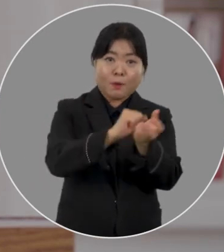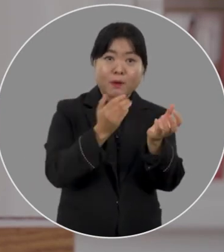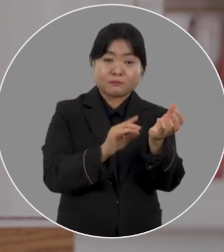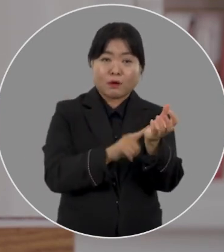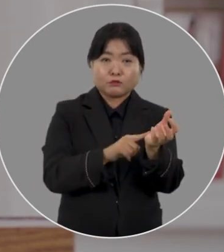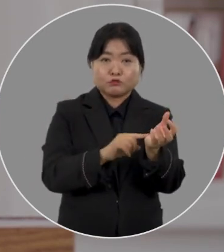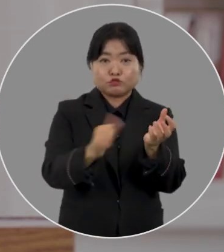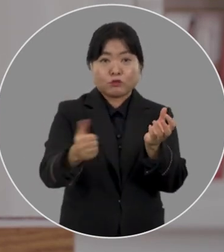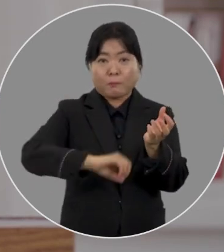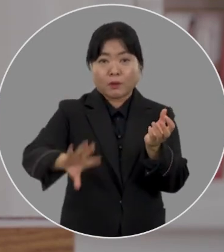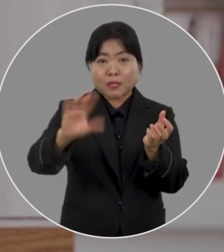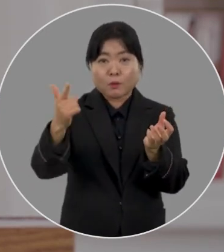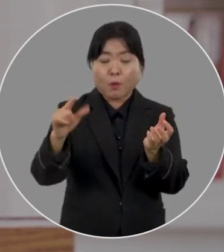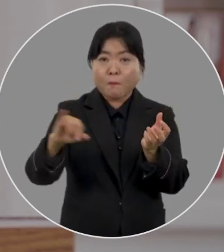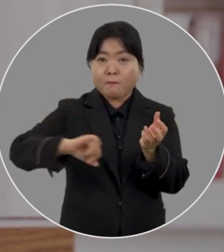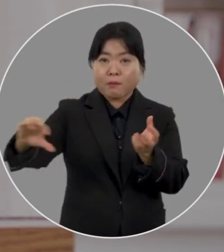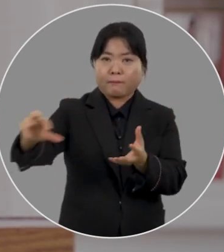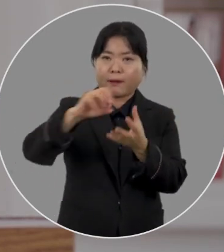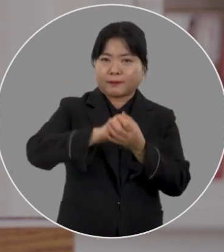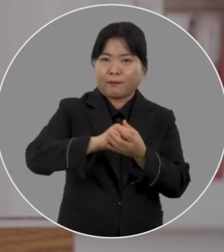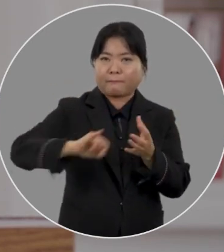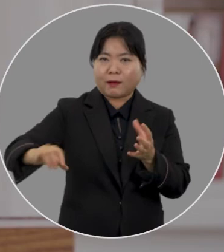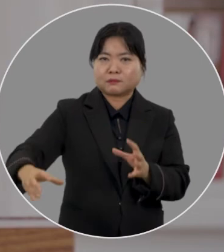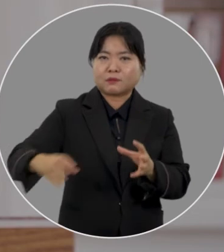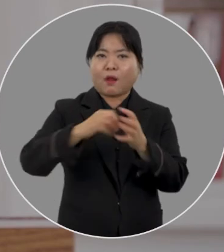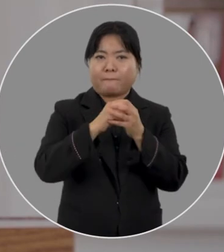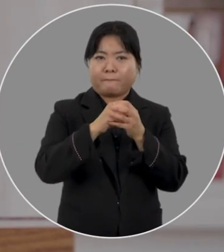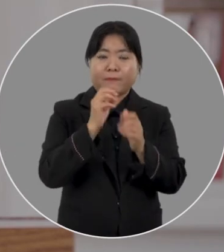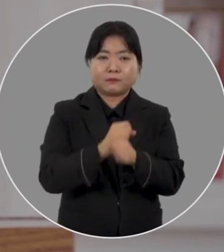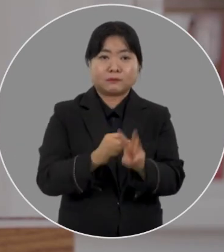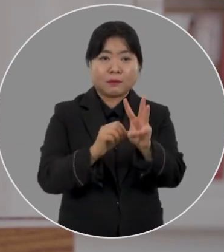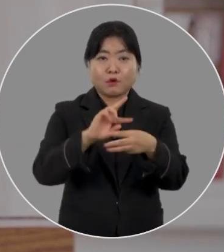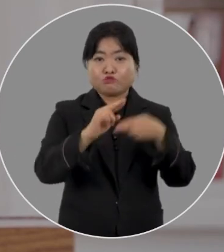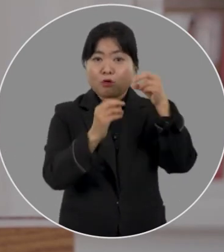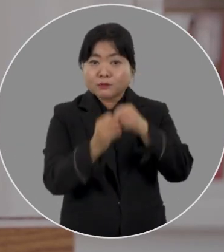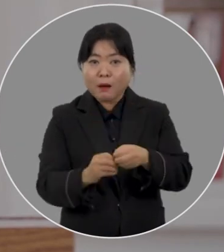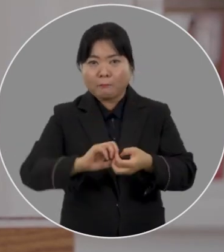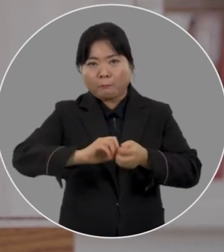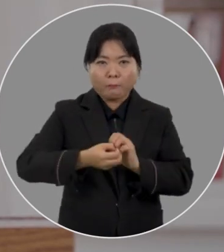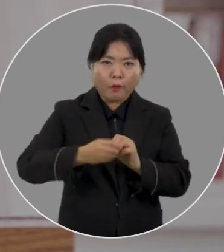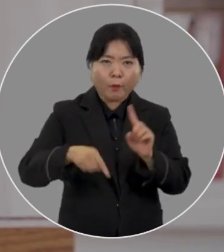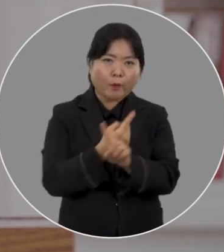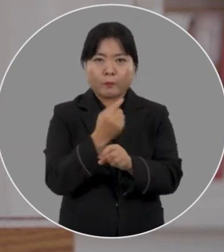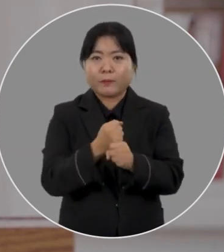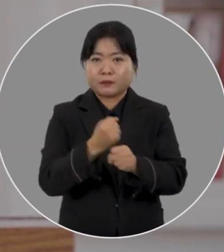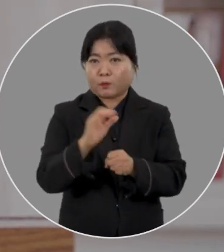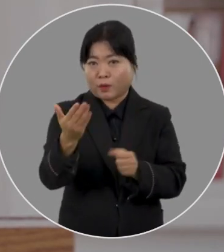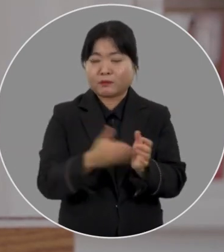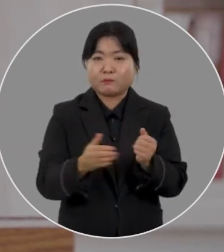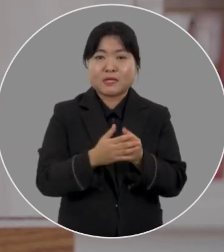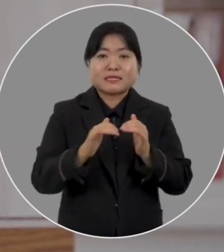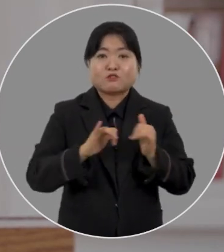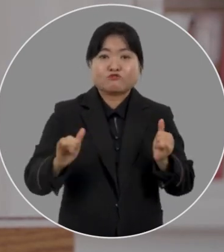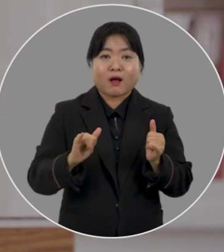버리지 않고 이 바이러스를 받아들여서 결합해서 제3의 이제 유전자 변형을 일으키는 겁니다. 그러니까